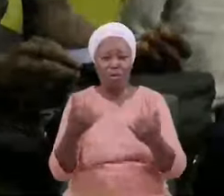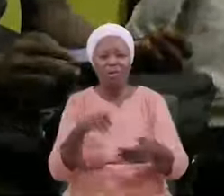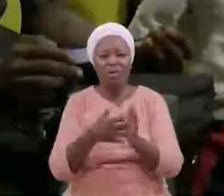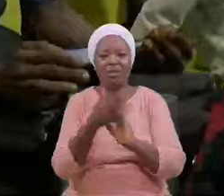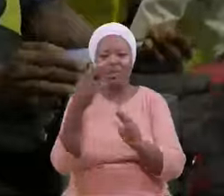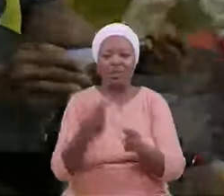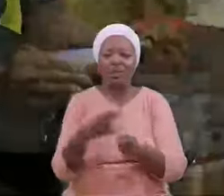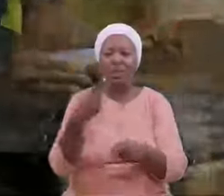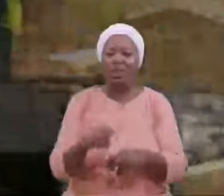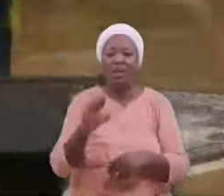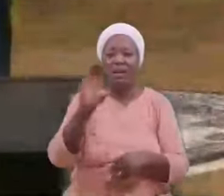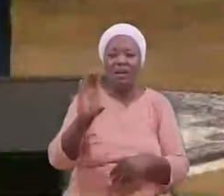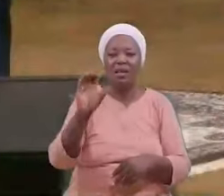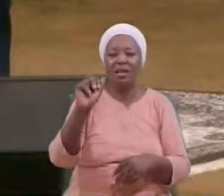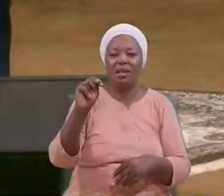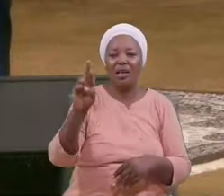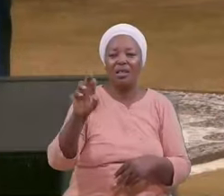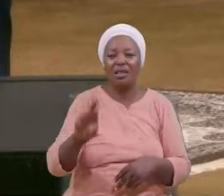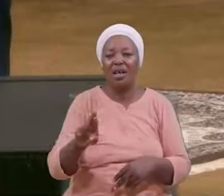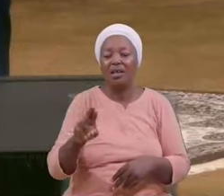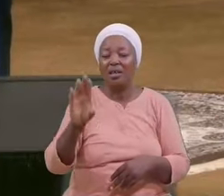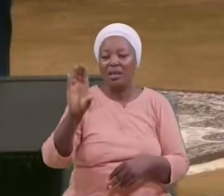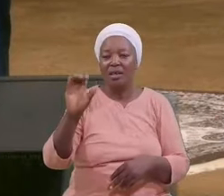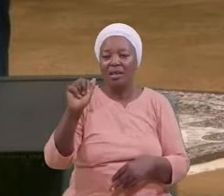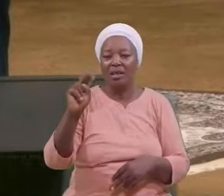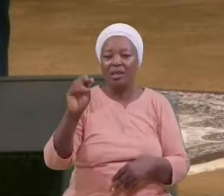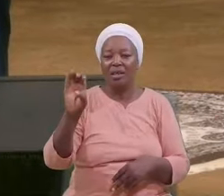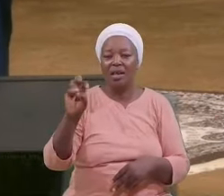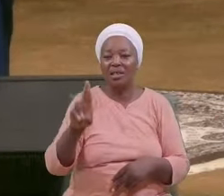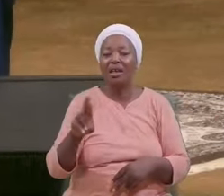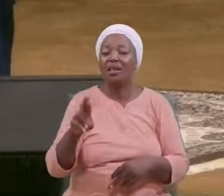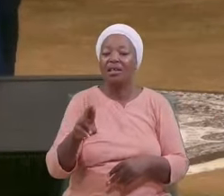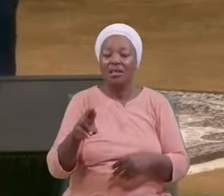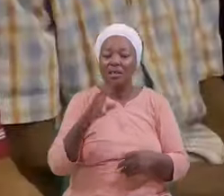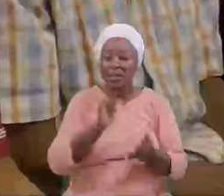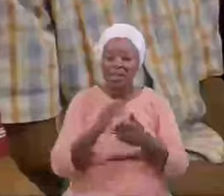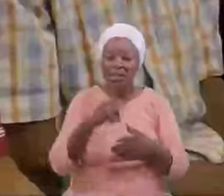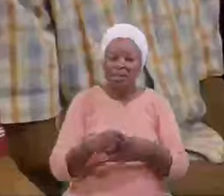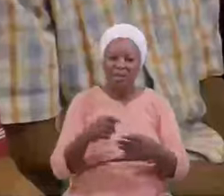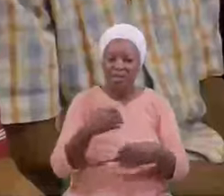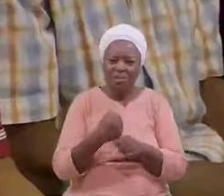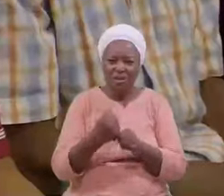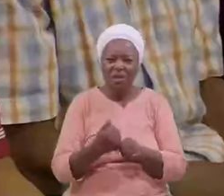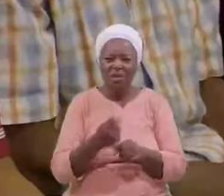qui menace ta vie trop longtemps, il doit partir.